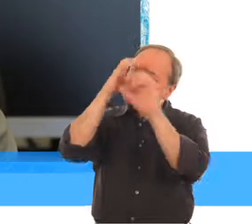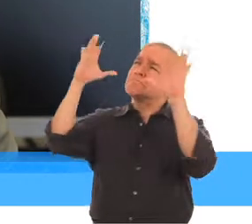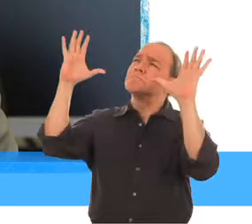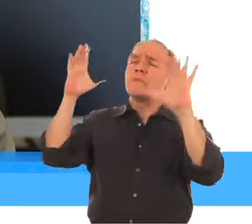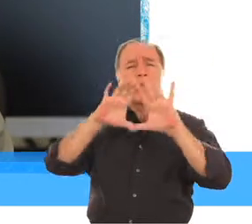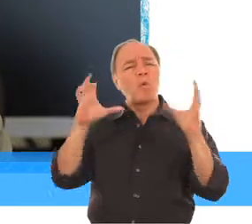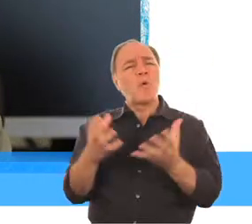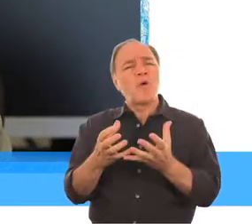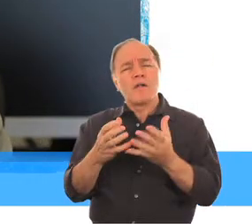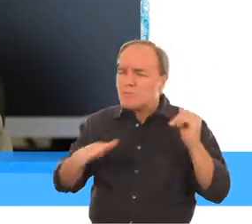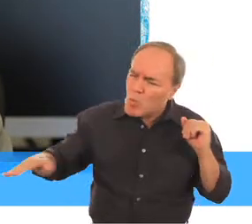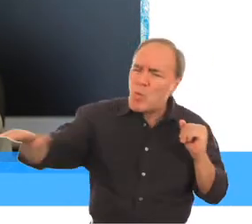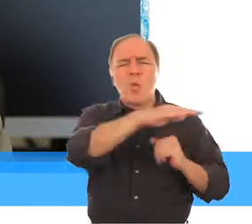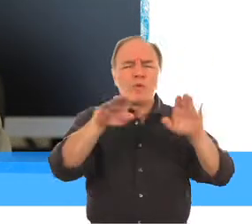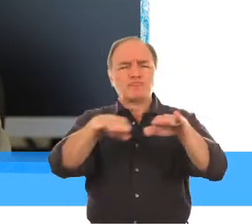handicapés.